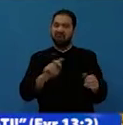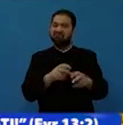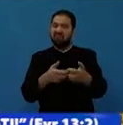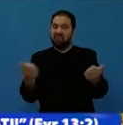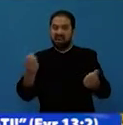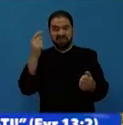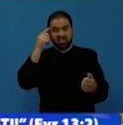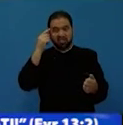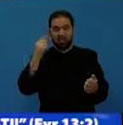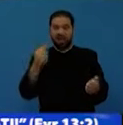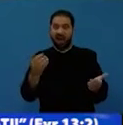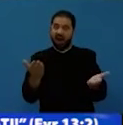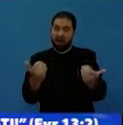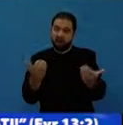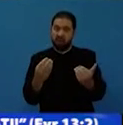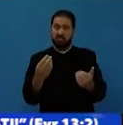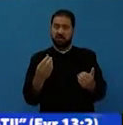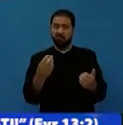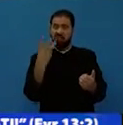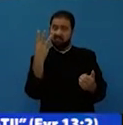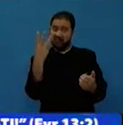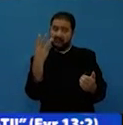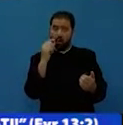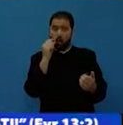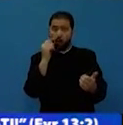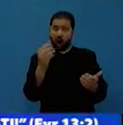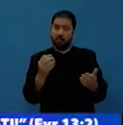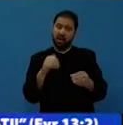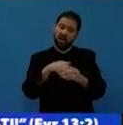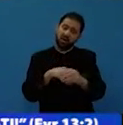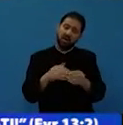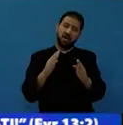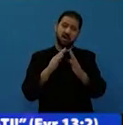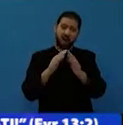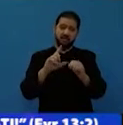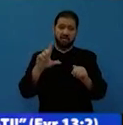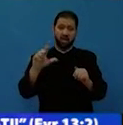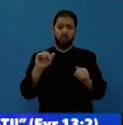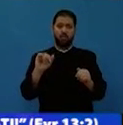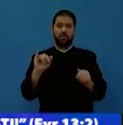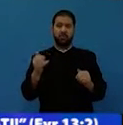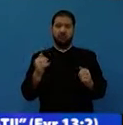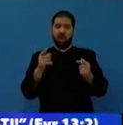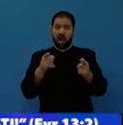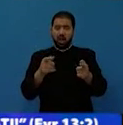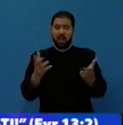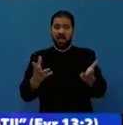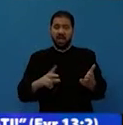tratând cu multă iubire pe străini, pe oaspeți și